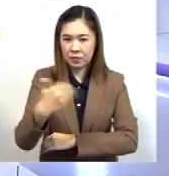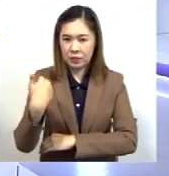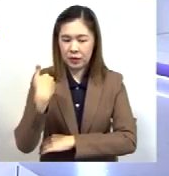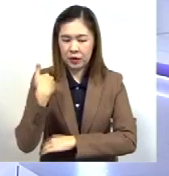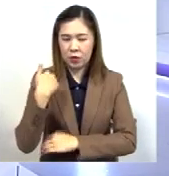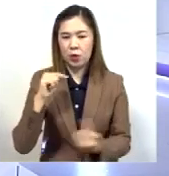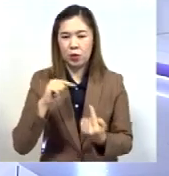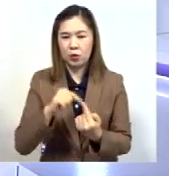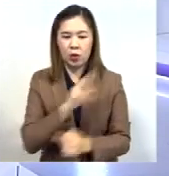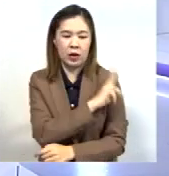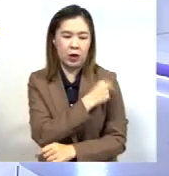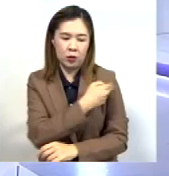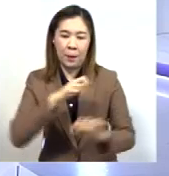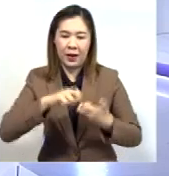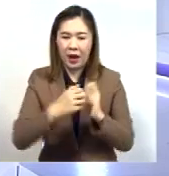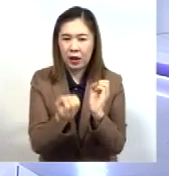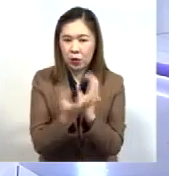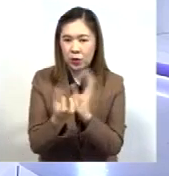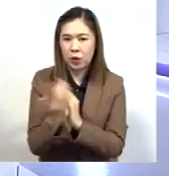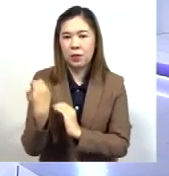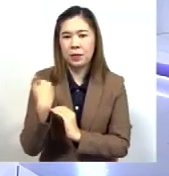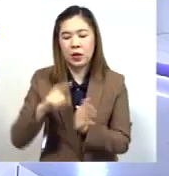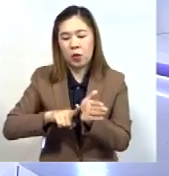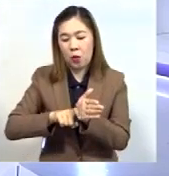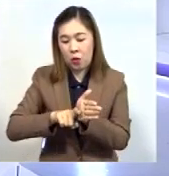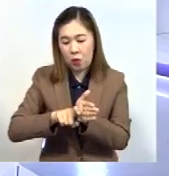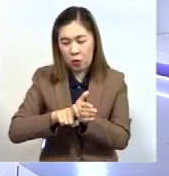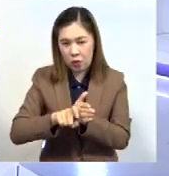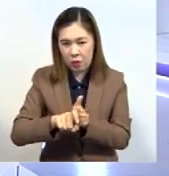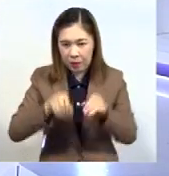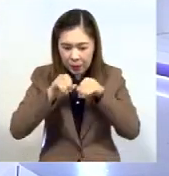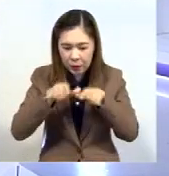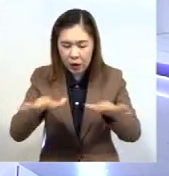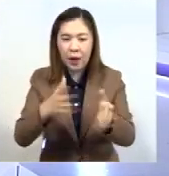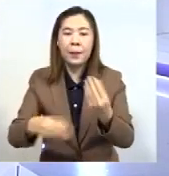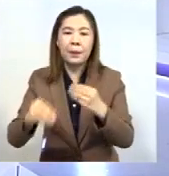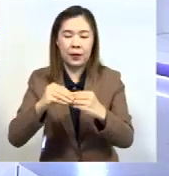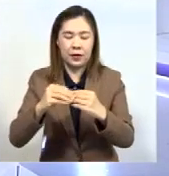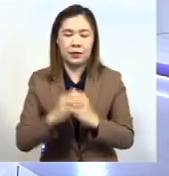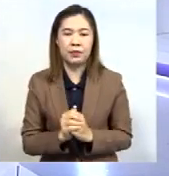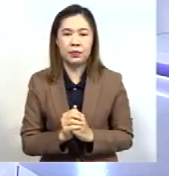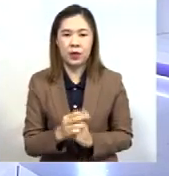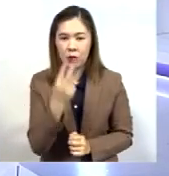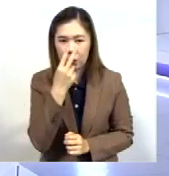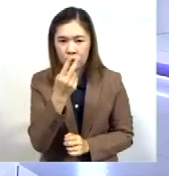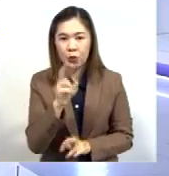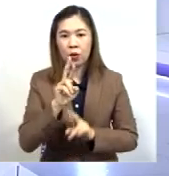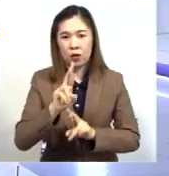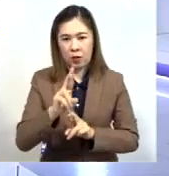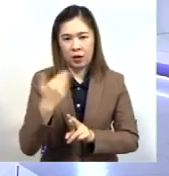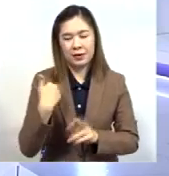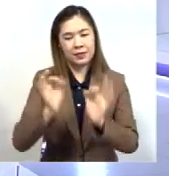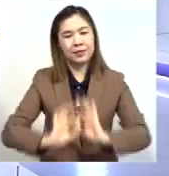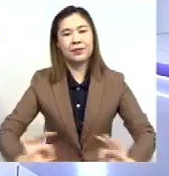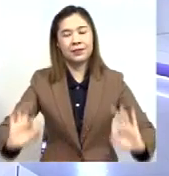ขไม่พร้อมหรือว่ามีปัญหาก็อาจจะทำให้การกระจายตัวของโรคนั้นมากยิ่งขึ้นมาตรการการเฝ้าระวังของแต่ละพื้นที่จึงถือว่าเ